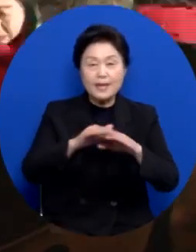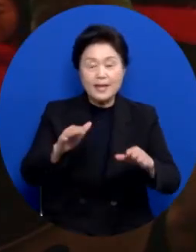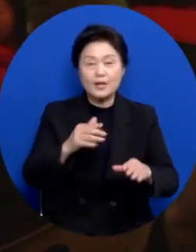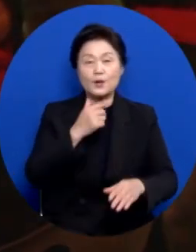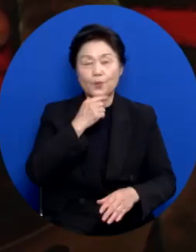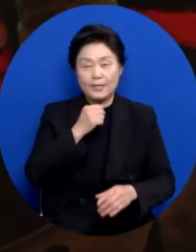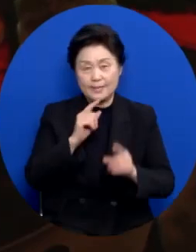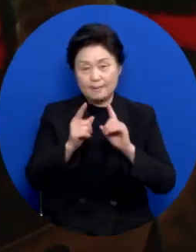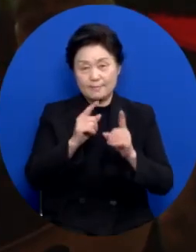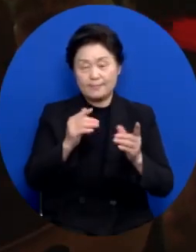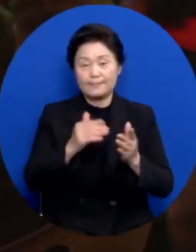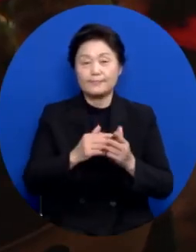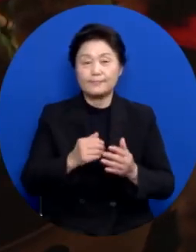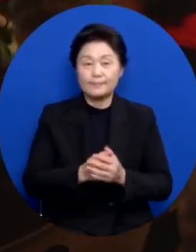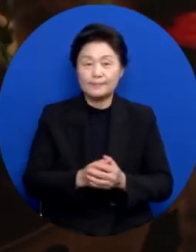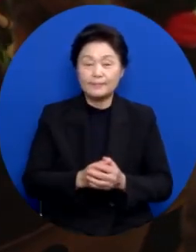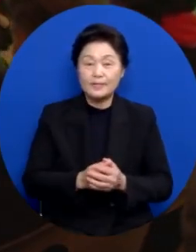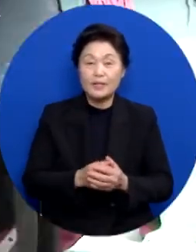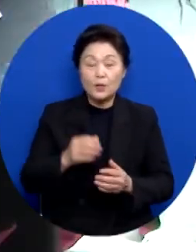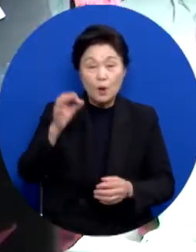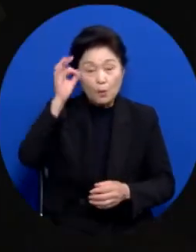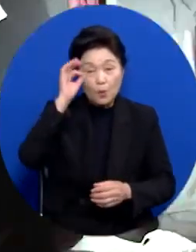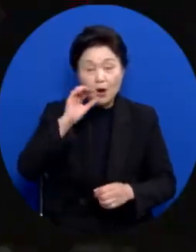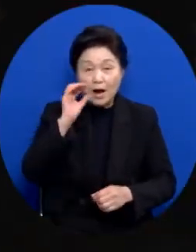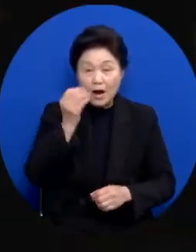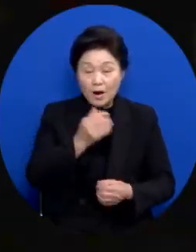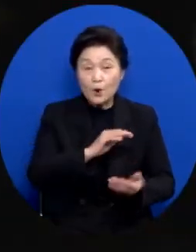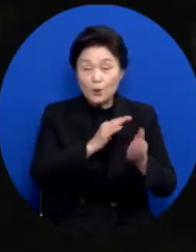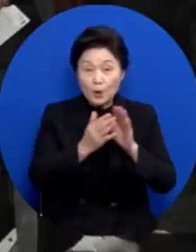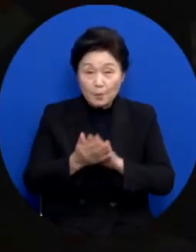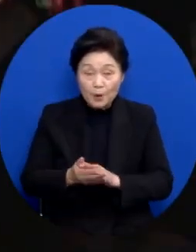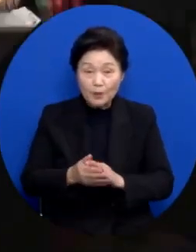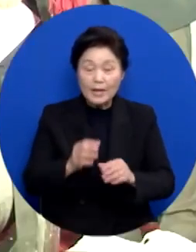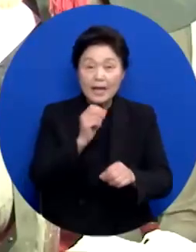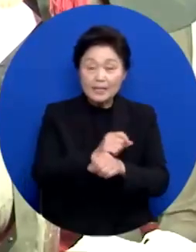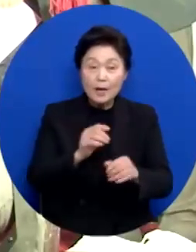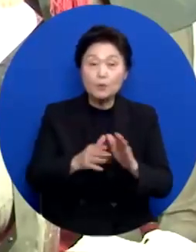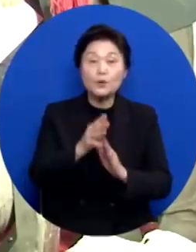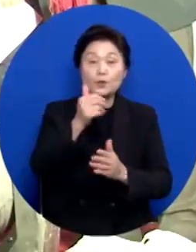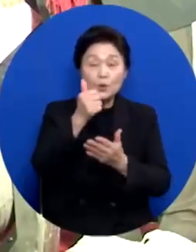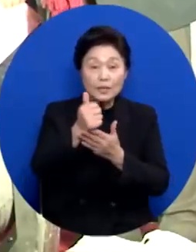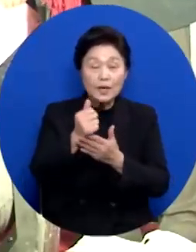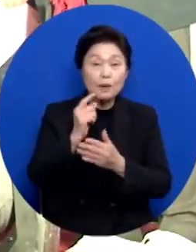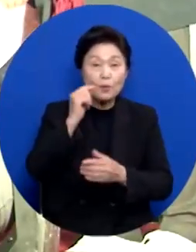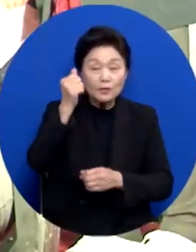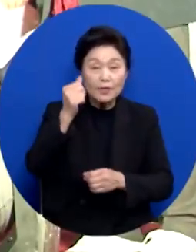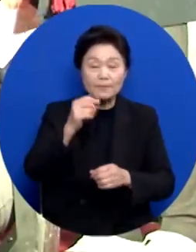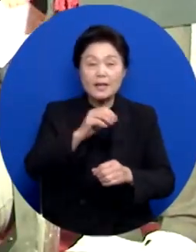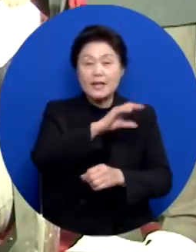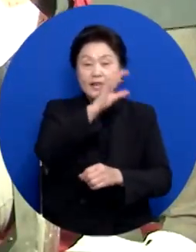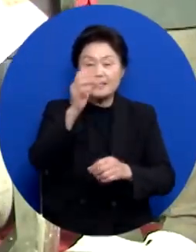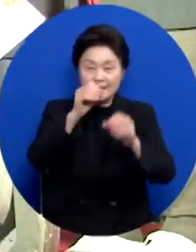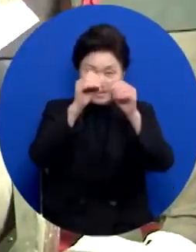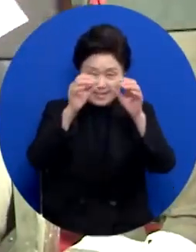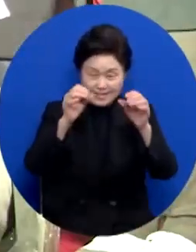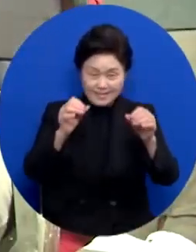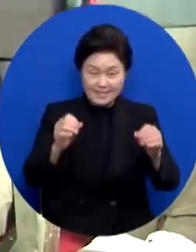바란다고 전했습니다 이어 포성 씨와 사무총장 김진 목사의 사회로 성탄 트리에 불을 밝혔습니다